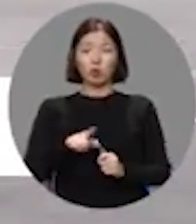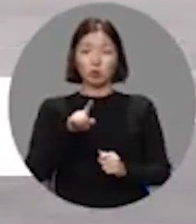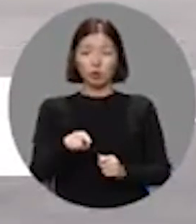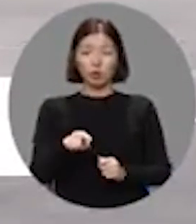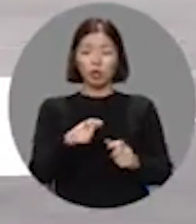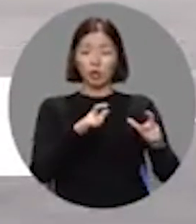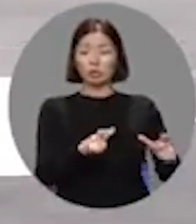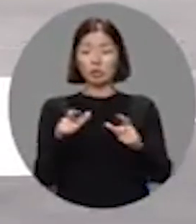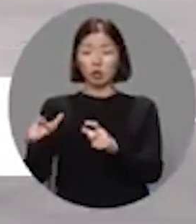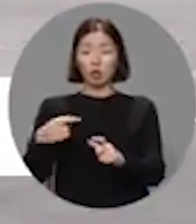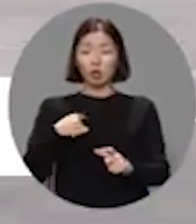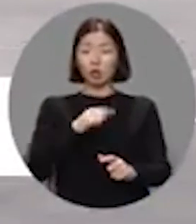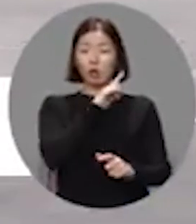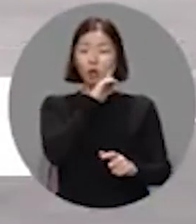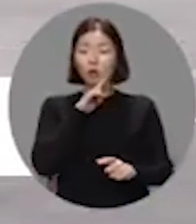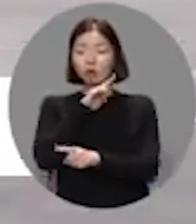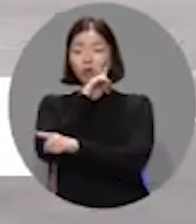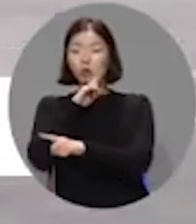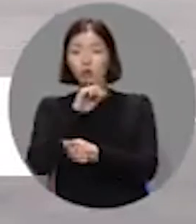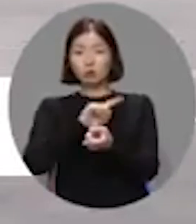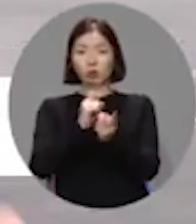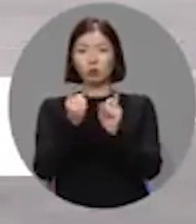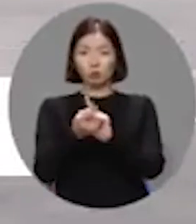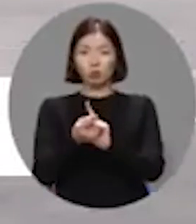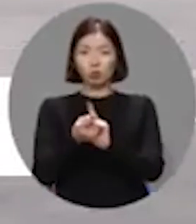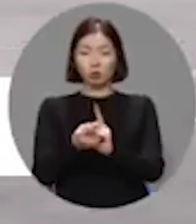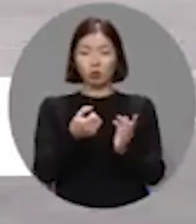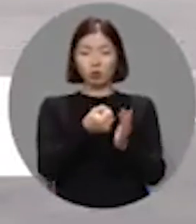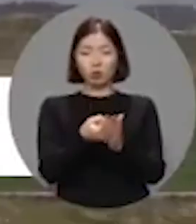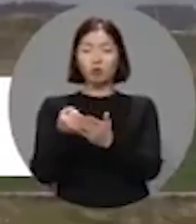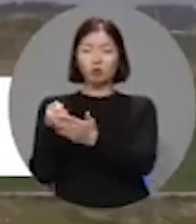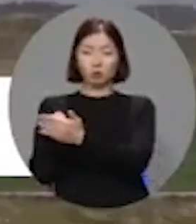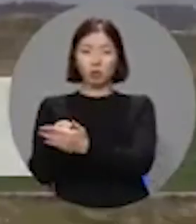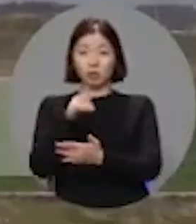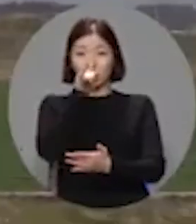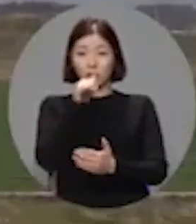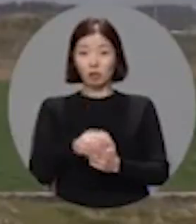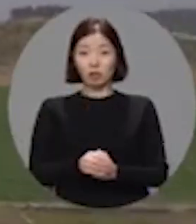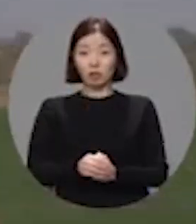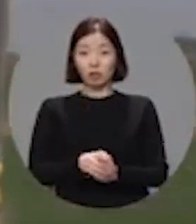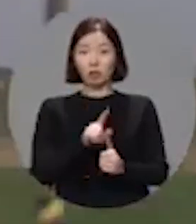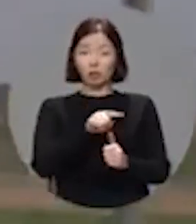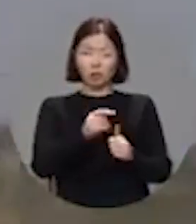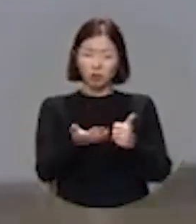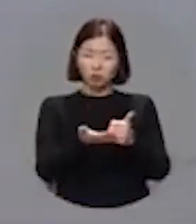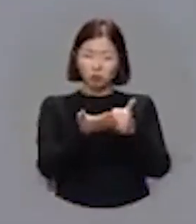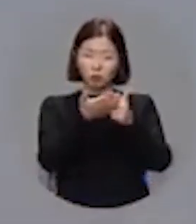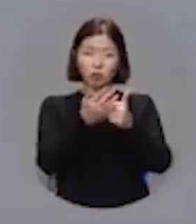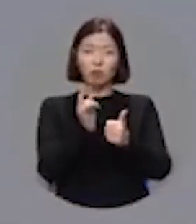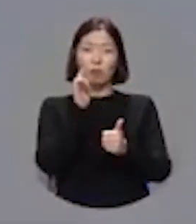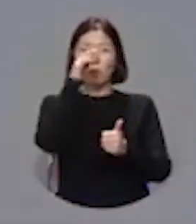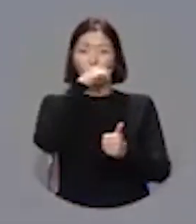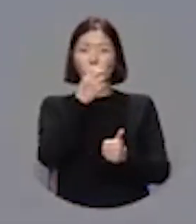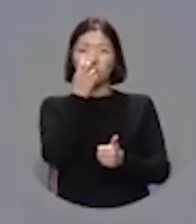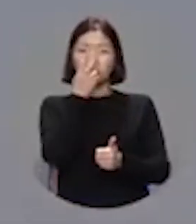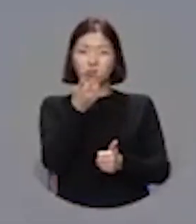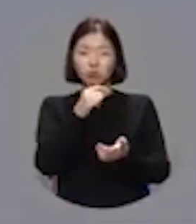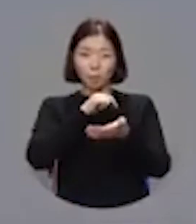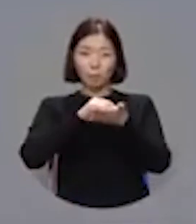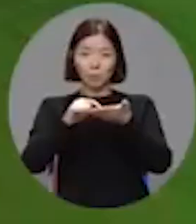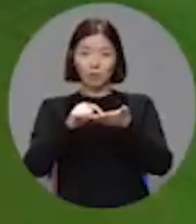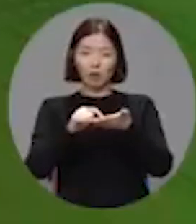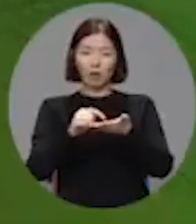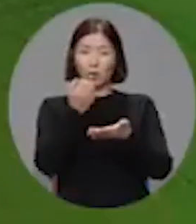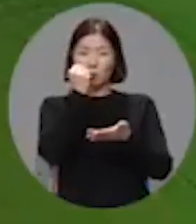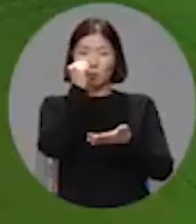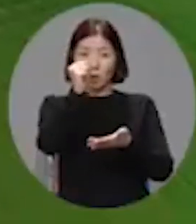자기 지역의 편의에 맞춰가지고 이런 결정들을 내려서. 가축 사육으로 인한 환경오염과 악취 피해가 불을